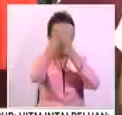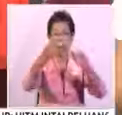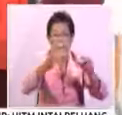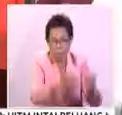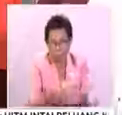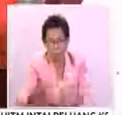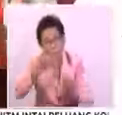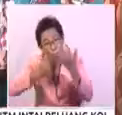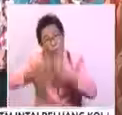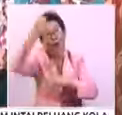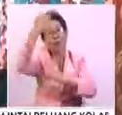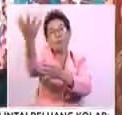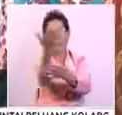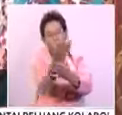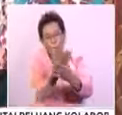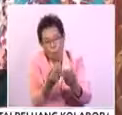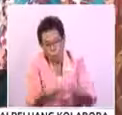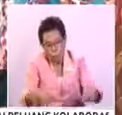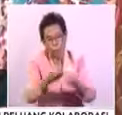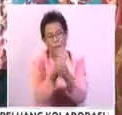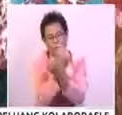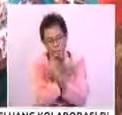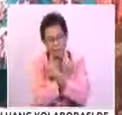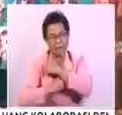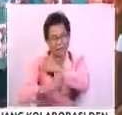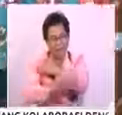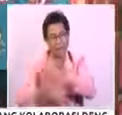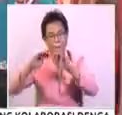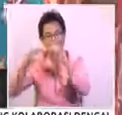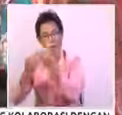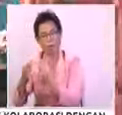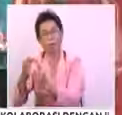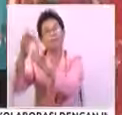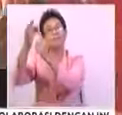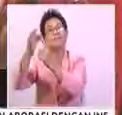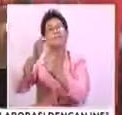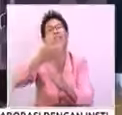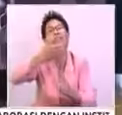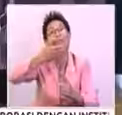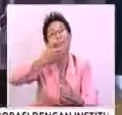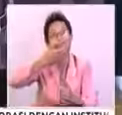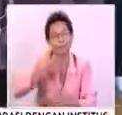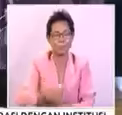platform terbaik dalam menerapkan nilai patriotisme masyarakat khususnya generasi muda.